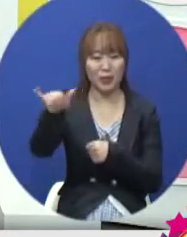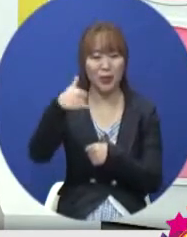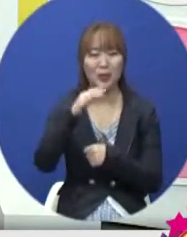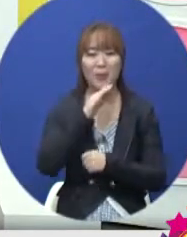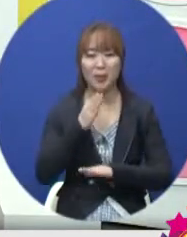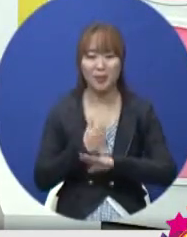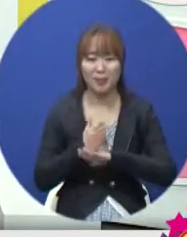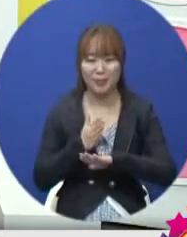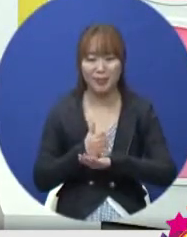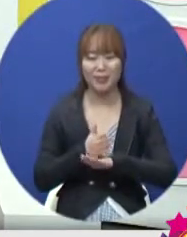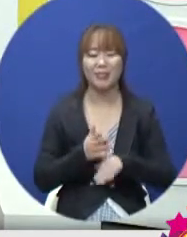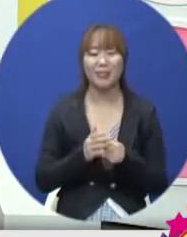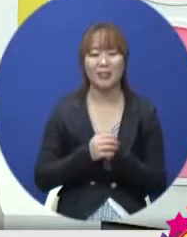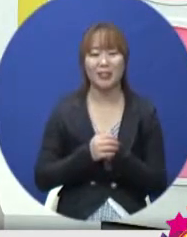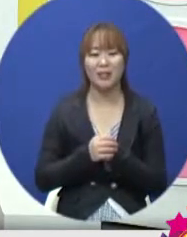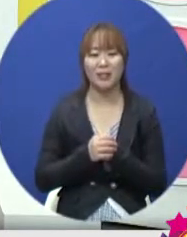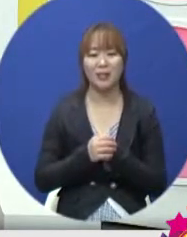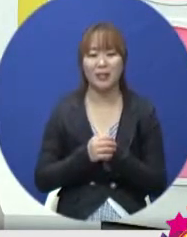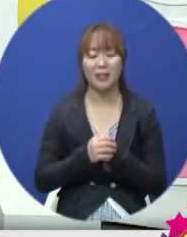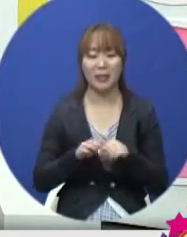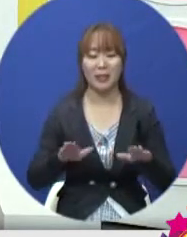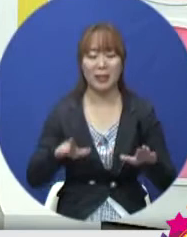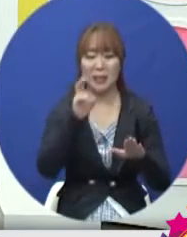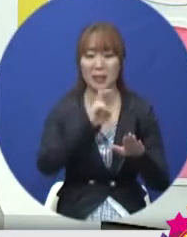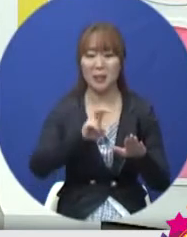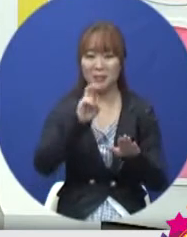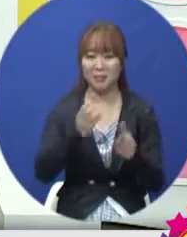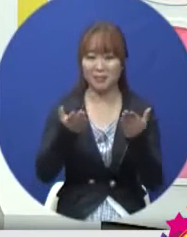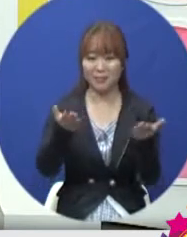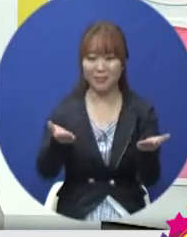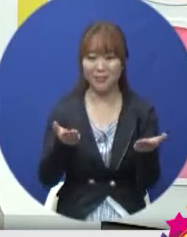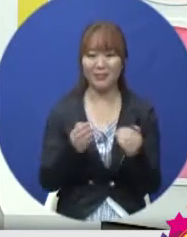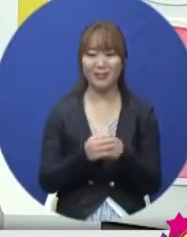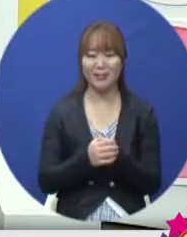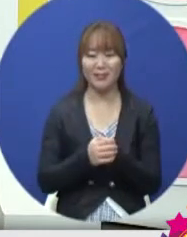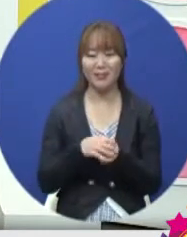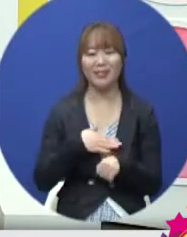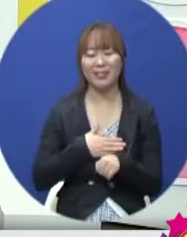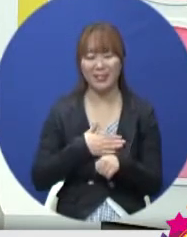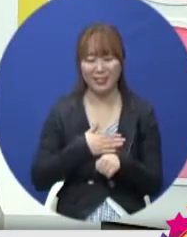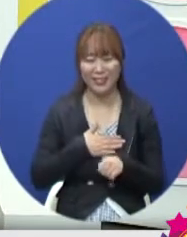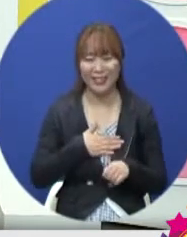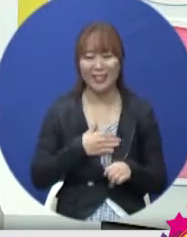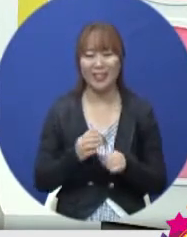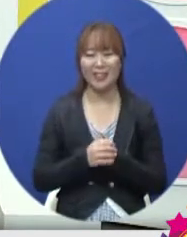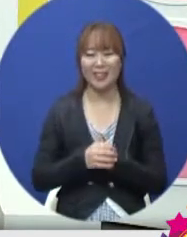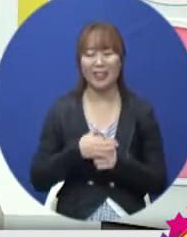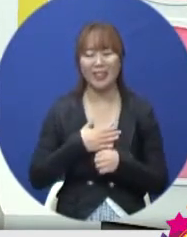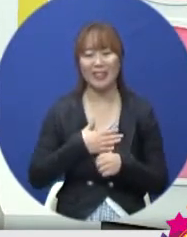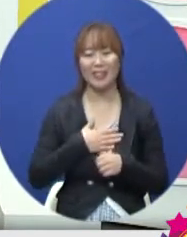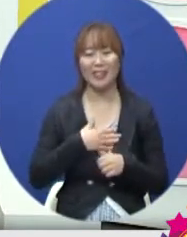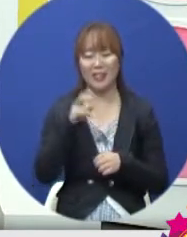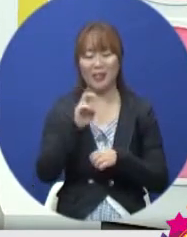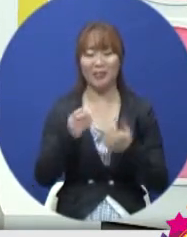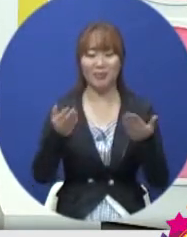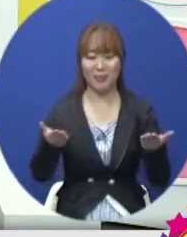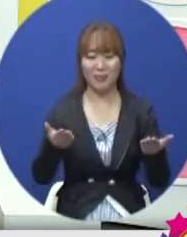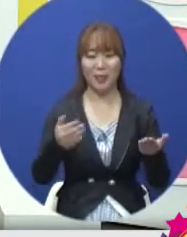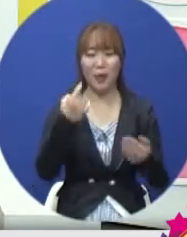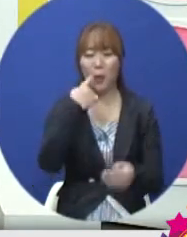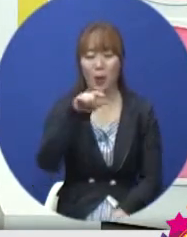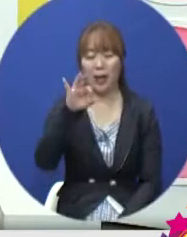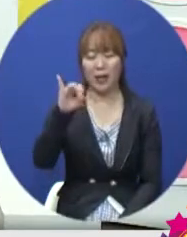주셔서 감사드리고요. 네. 자, 이제 음악을 드리도록 할게요. 예, 예. 네. 알겠습니다. 음악 드리겠습니다.